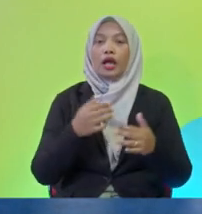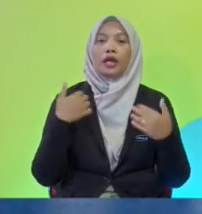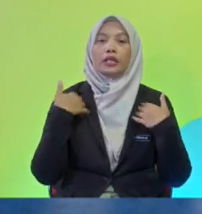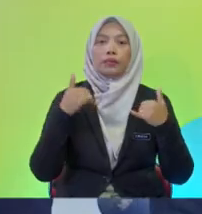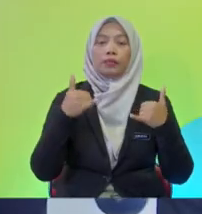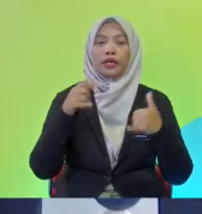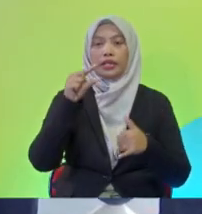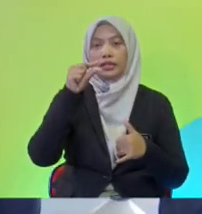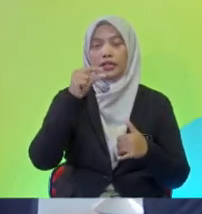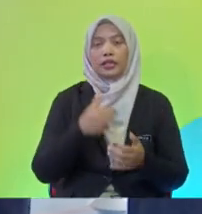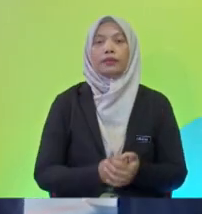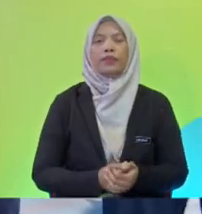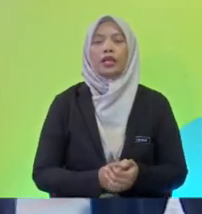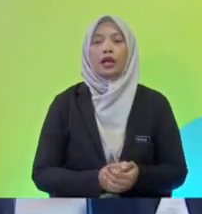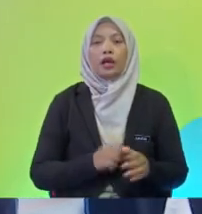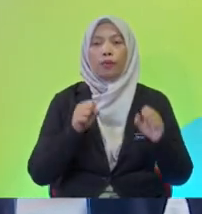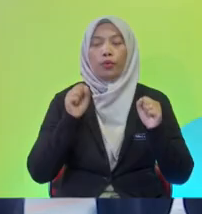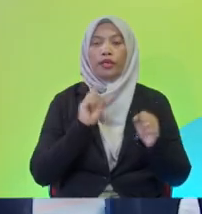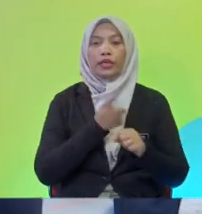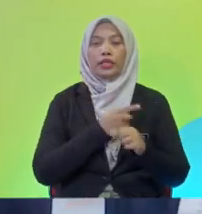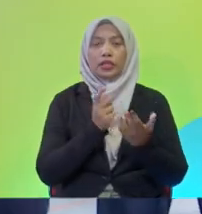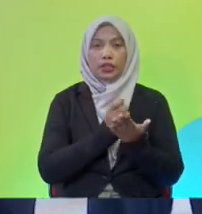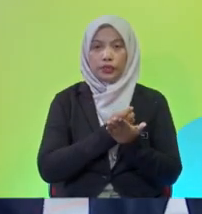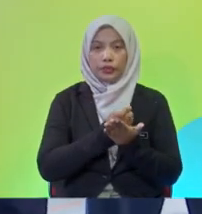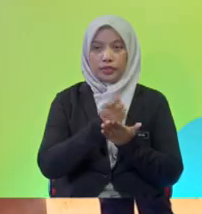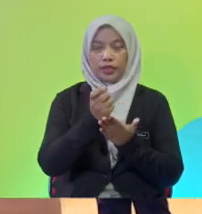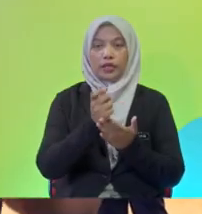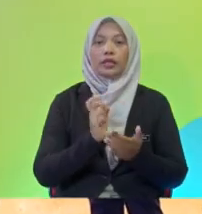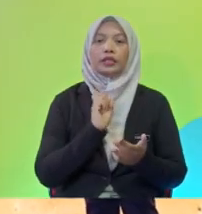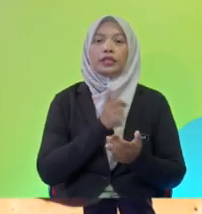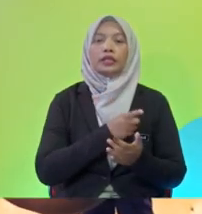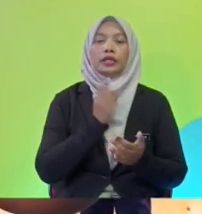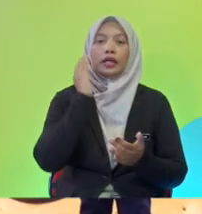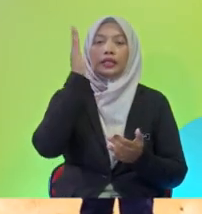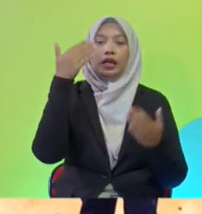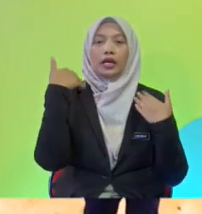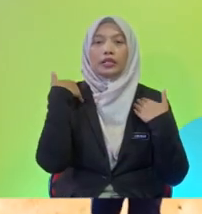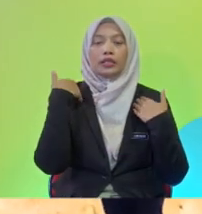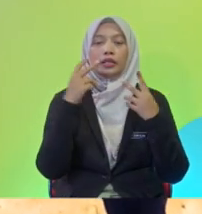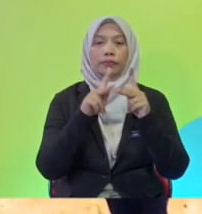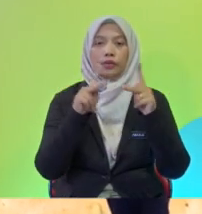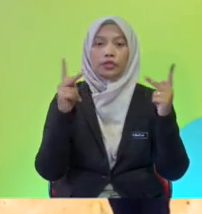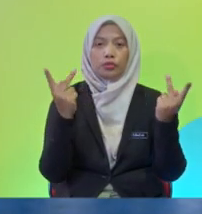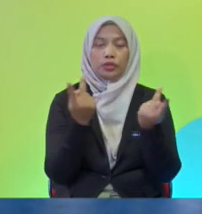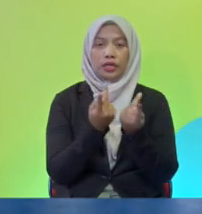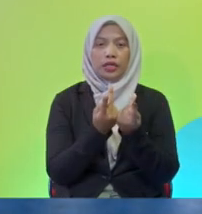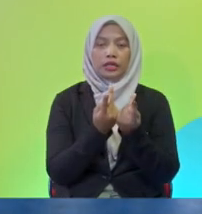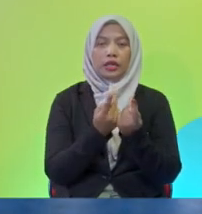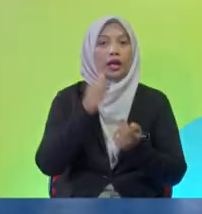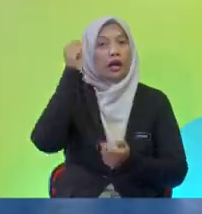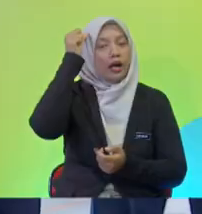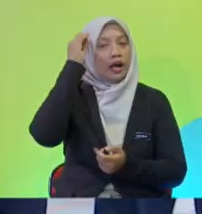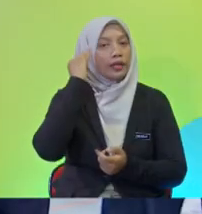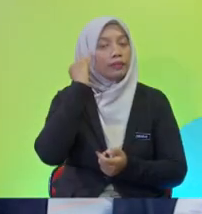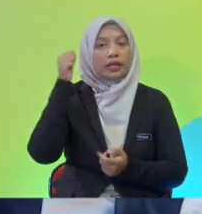permainan sedikit. Okey, baik, cikgu. Jadi boleh kita teruskan, cikgu, untuk boleh, permainan kita? Boleh. Jadi kita ada dua pasukan, pasukan Aiman, pasukan A. Okey,